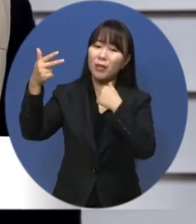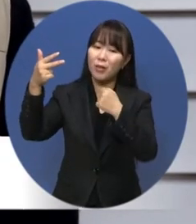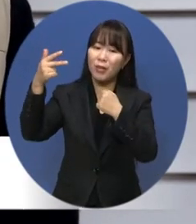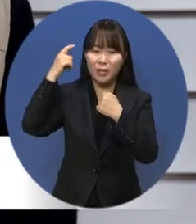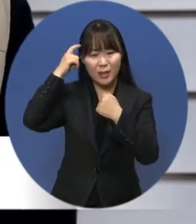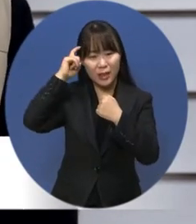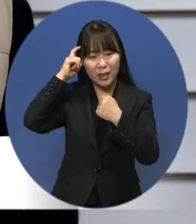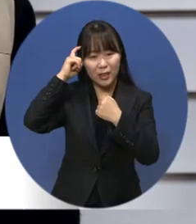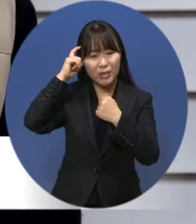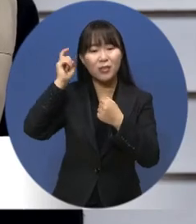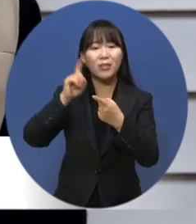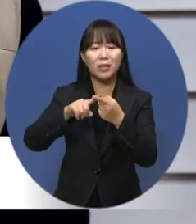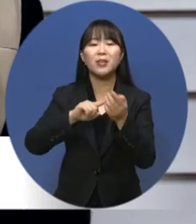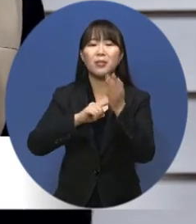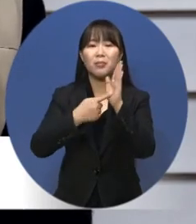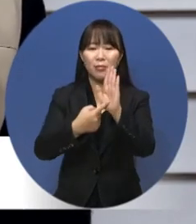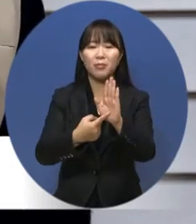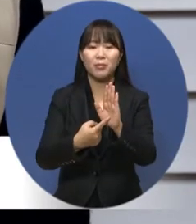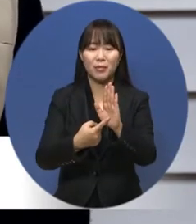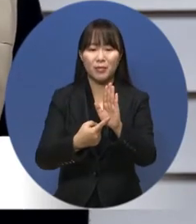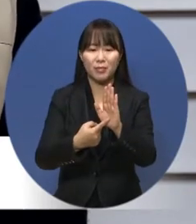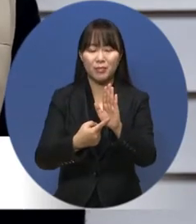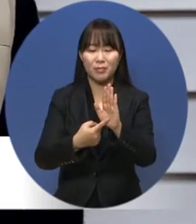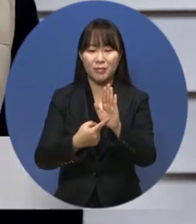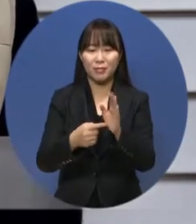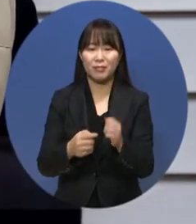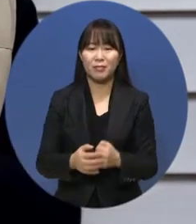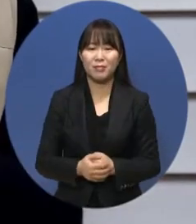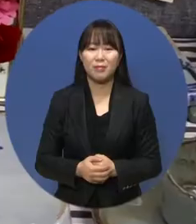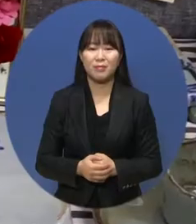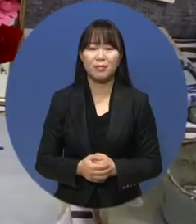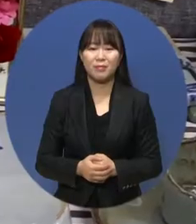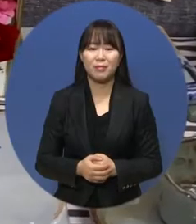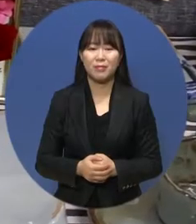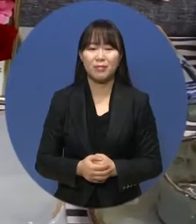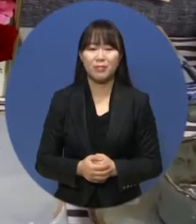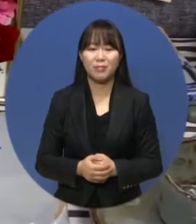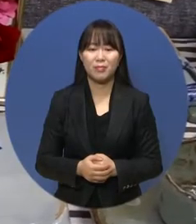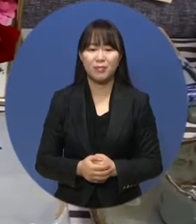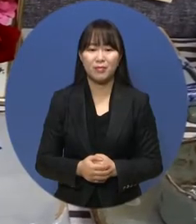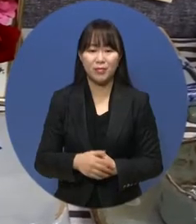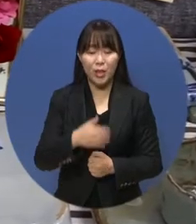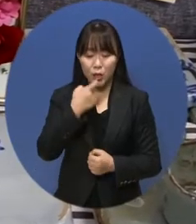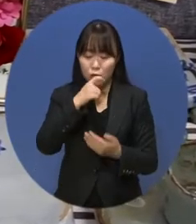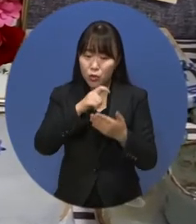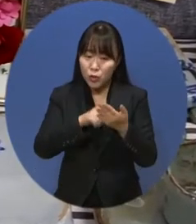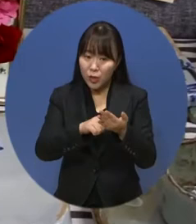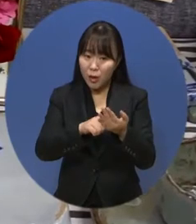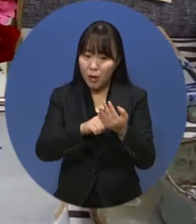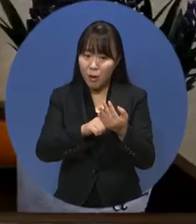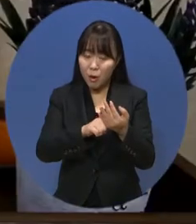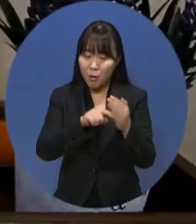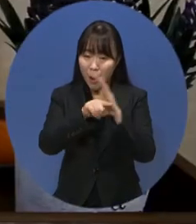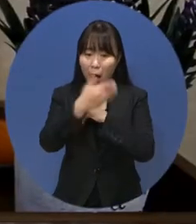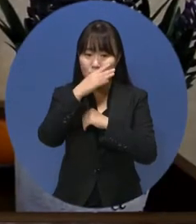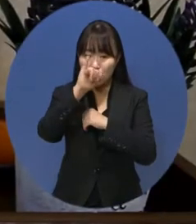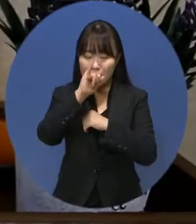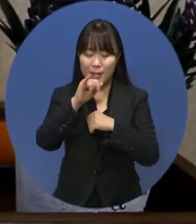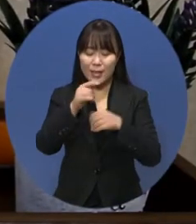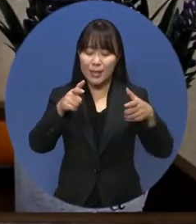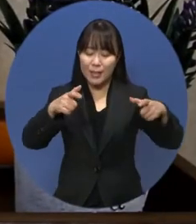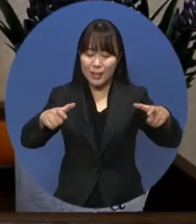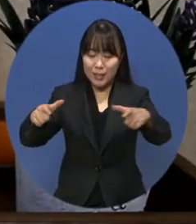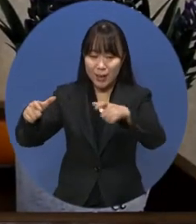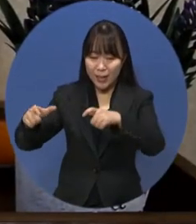놈 평야 콩 걸 기관 물호스 예요 예 누구나 쉽게 접할 수 있는 지역의 작은